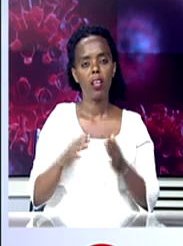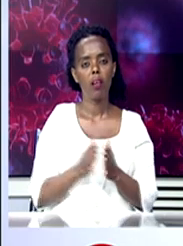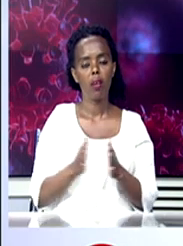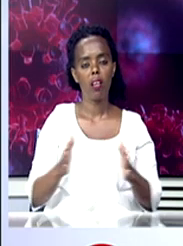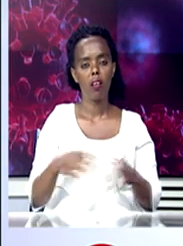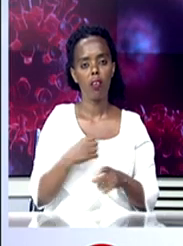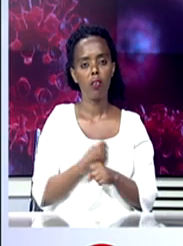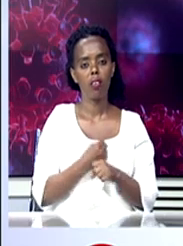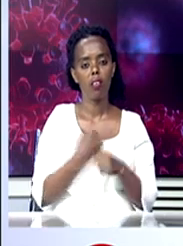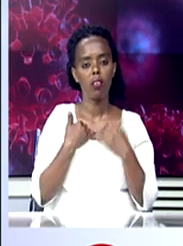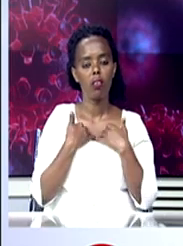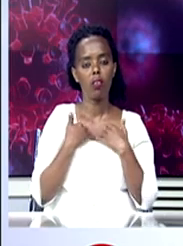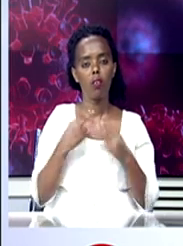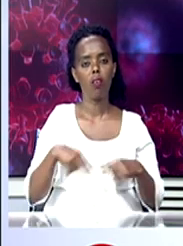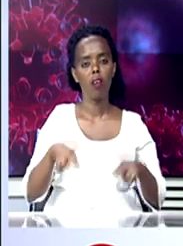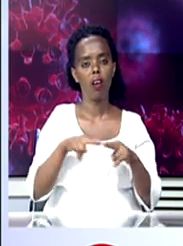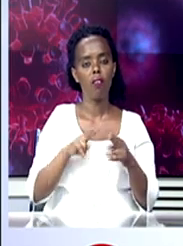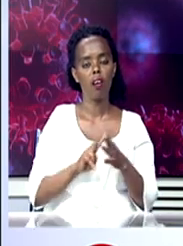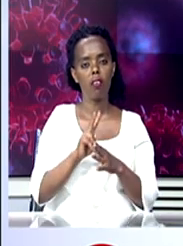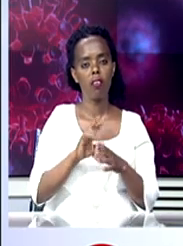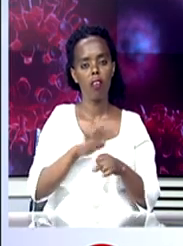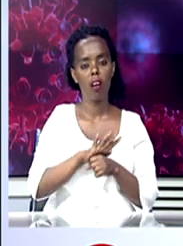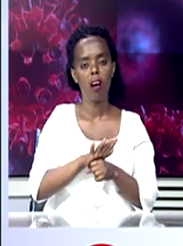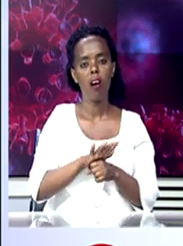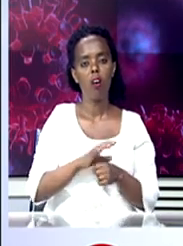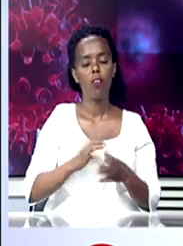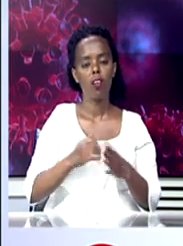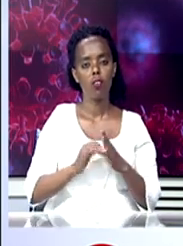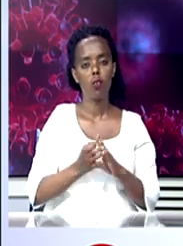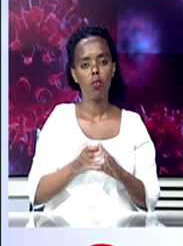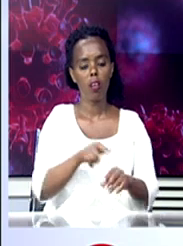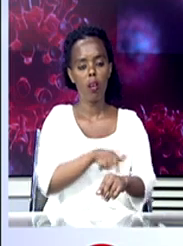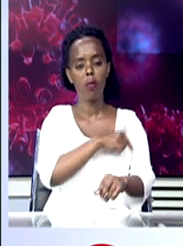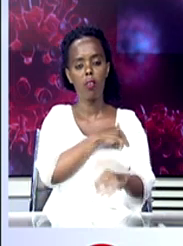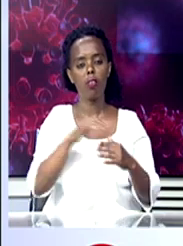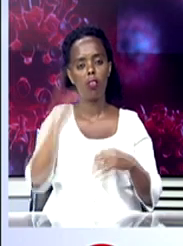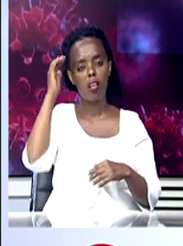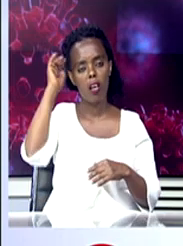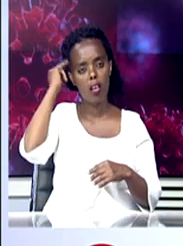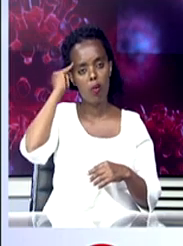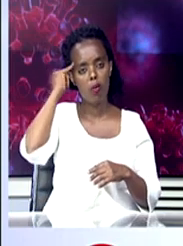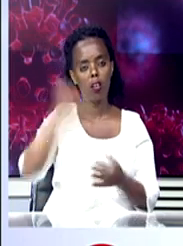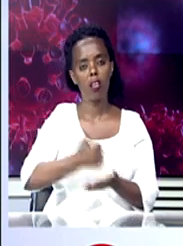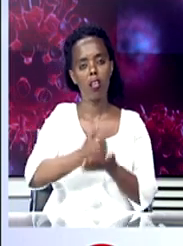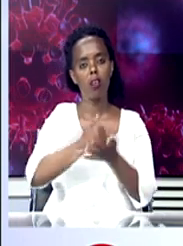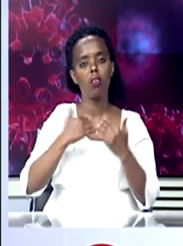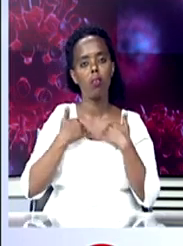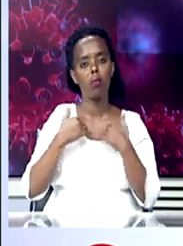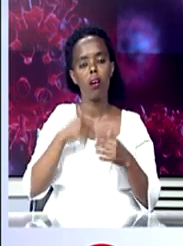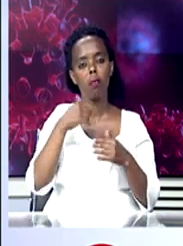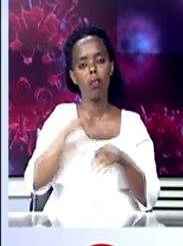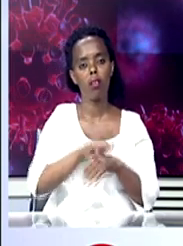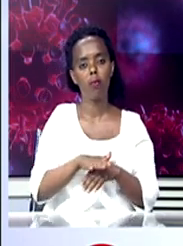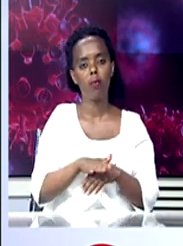ballinan irattojeta ajira coronavirus irraa of eeggachuu fi qaama walirraa siquun yaadan immoo wal deeggaruu akka qabanis